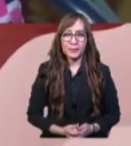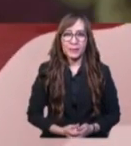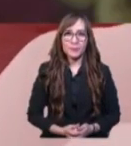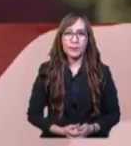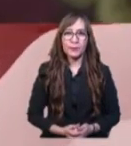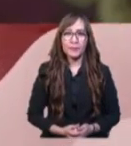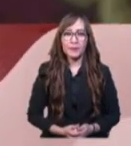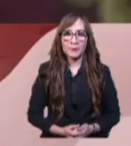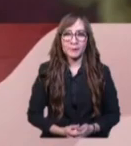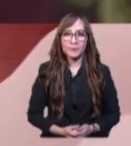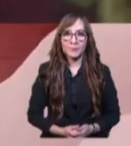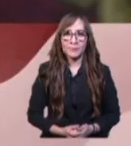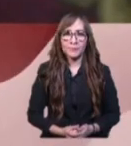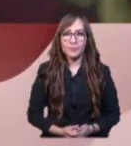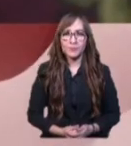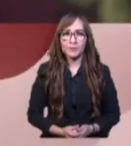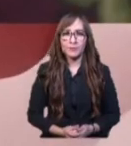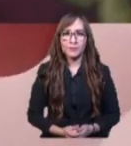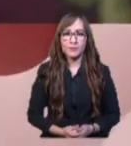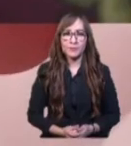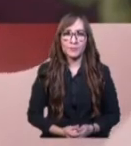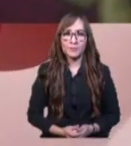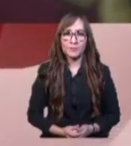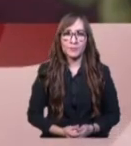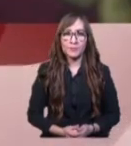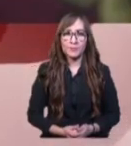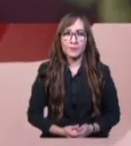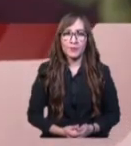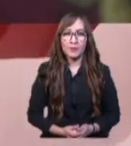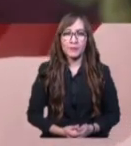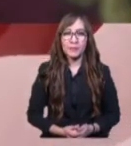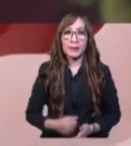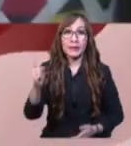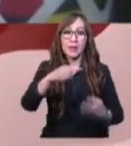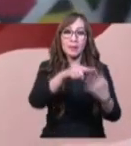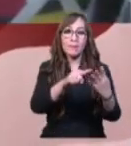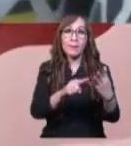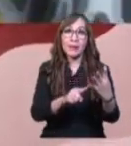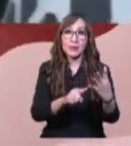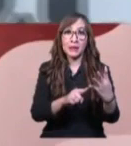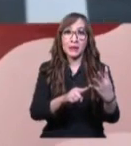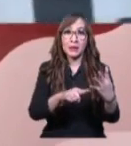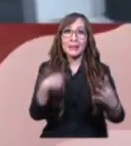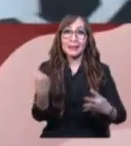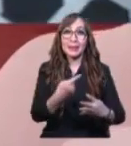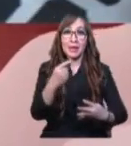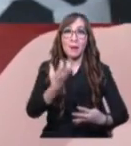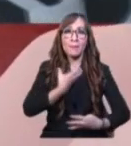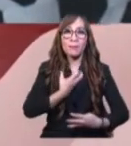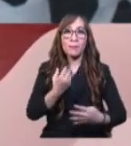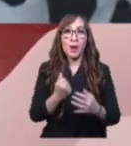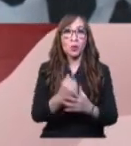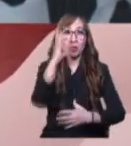pemerintah, dan punyanya BUMN, pasar digital UMKM. Ya. Nah, dari 4 masalah ini, kita ingin masuk ke pelakunya. Nih.